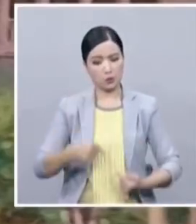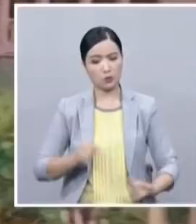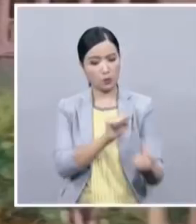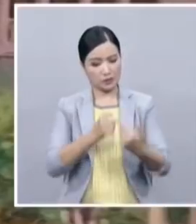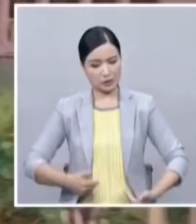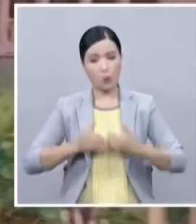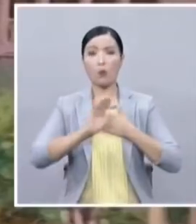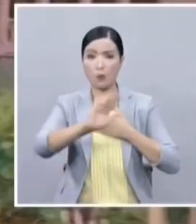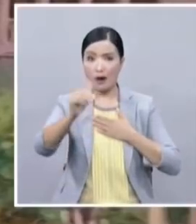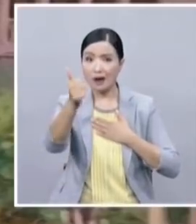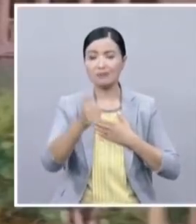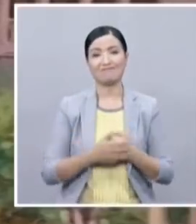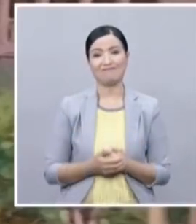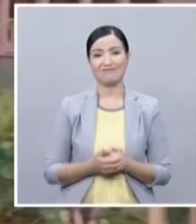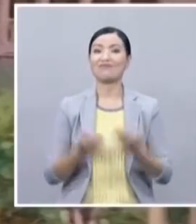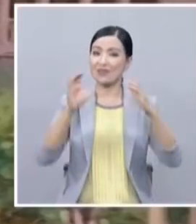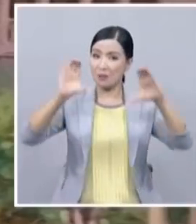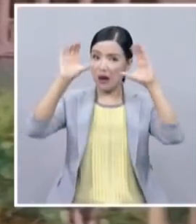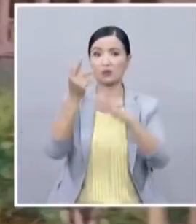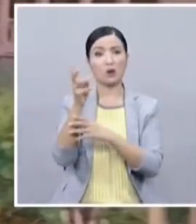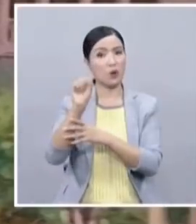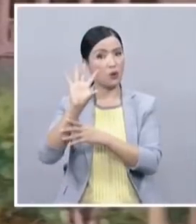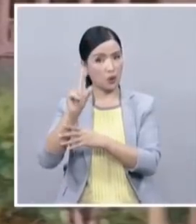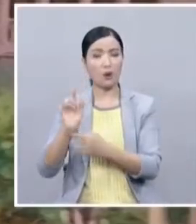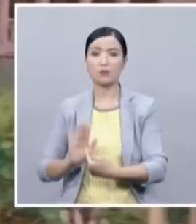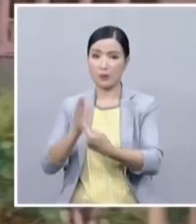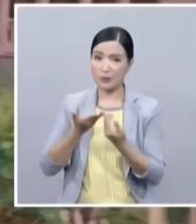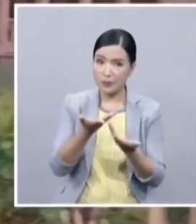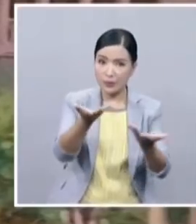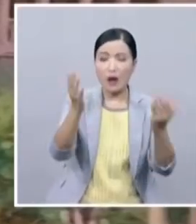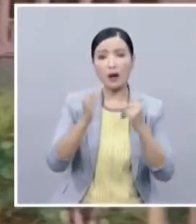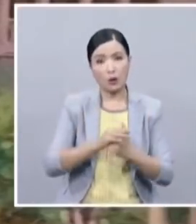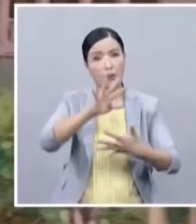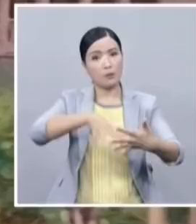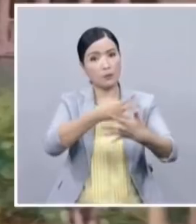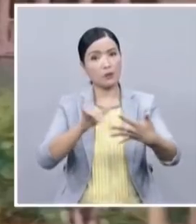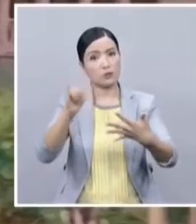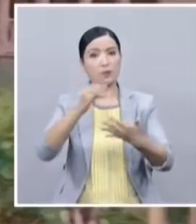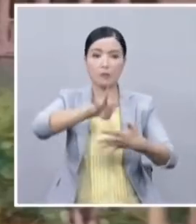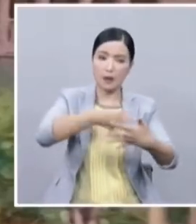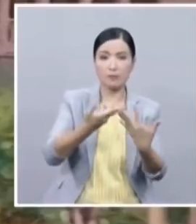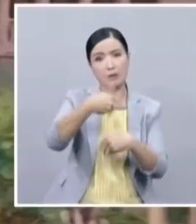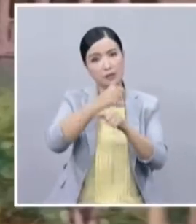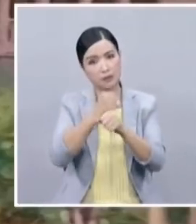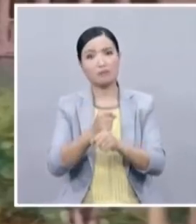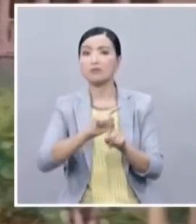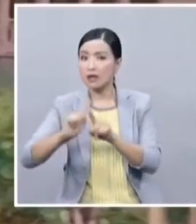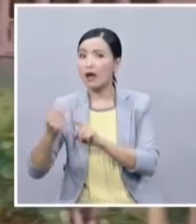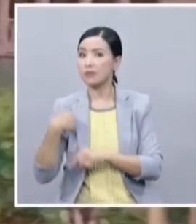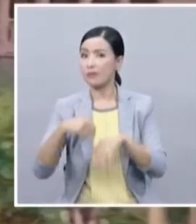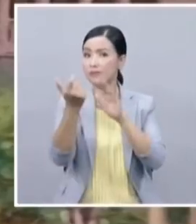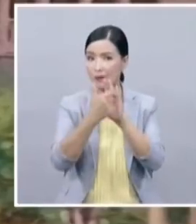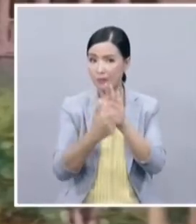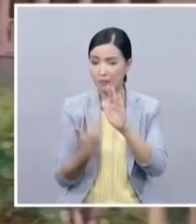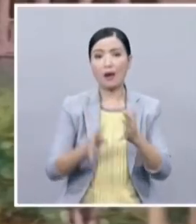ก็พยายามจะนำเสนอกับพี่น้องประชาชนว่าเราจำเป็นต้องมียุทธศาสตร์ชาติแผนเป็นรูปประเทศ และแผนปฏิบัติงานต่างๆนะครับซึ่งเราได้กำหนดไปแล้วว่